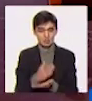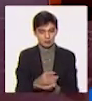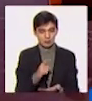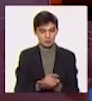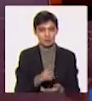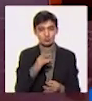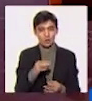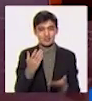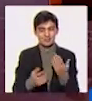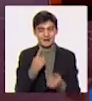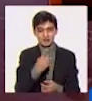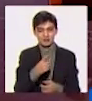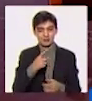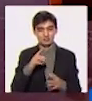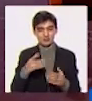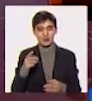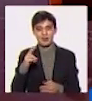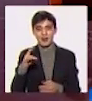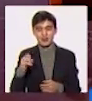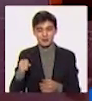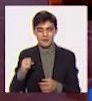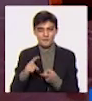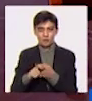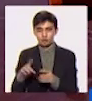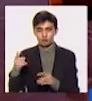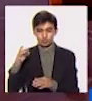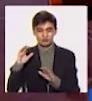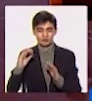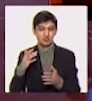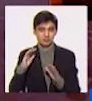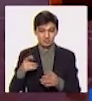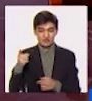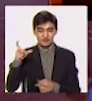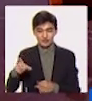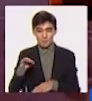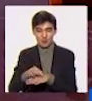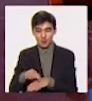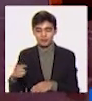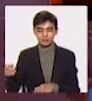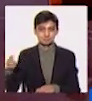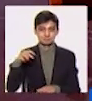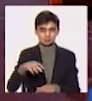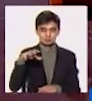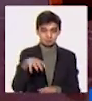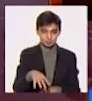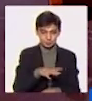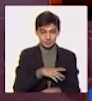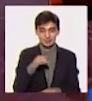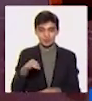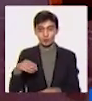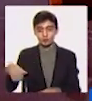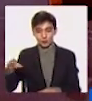приготовить. Егер бір затты коронавирус жұқтырған адам ұстайтын болса, оны келесі мен барып ұстағанға дейінгі аралықта вирустың өлуі үшін қанша уақыт